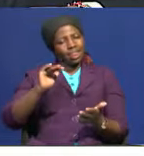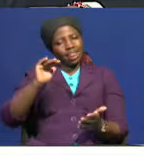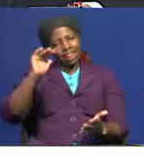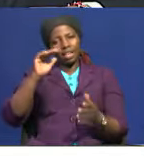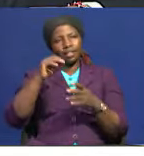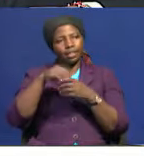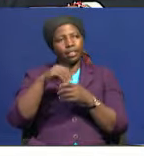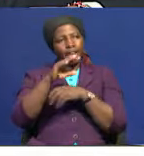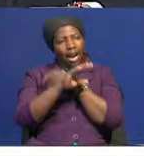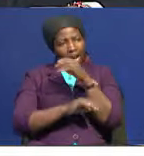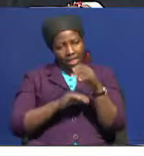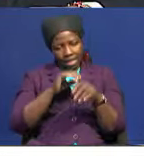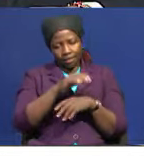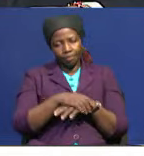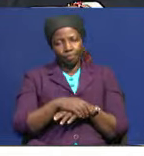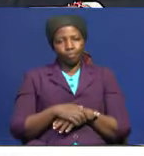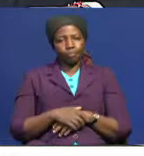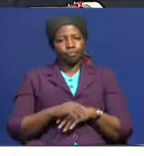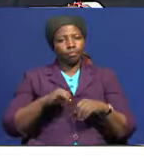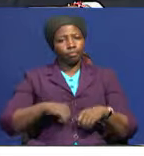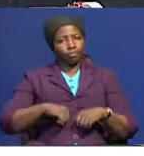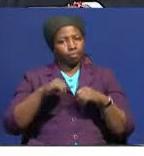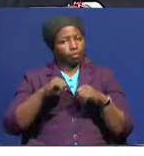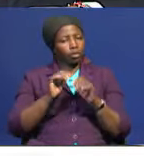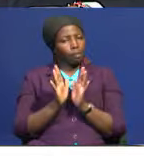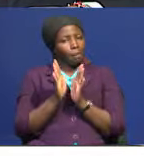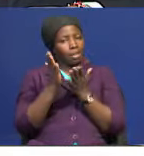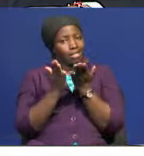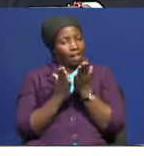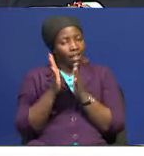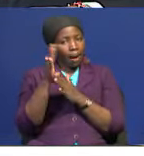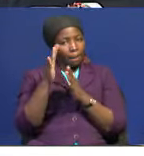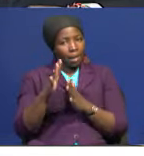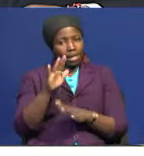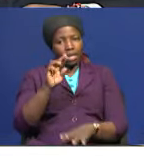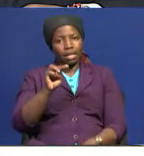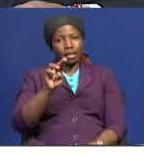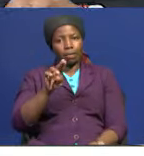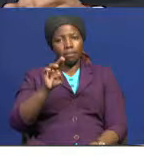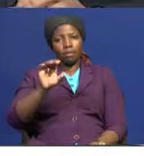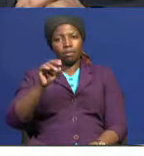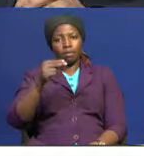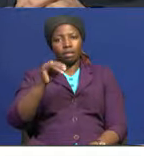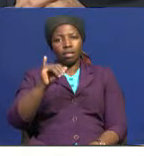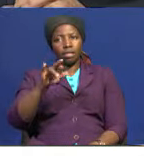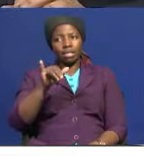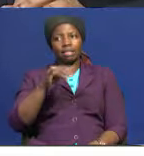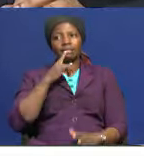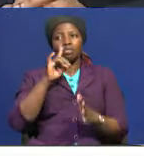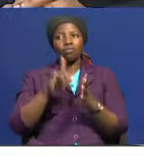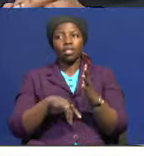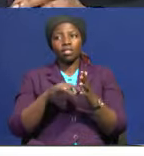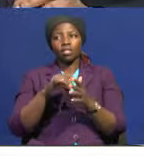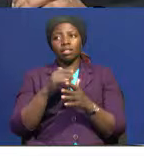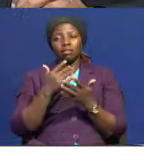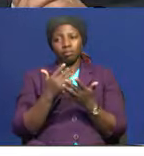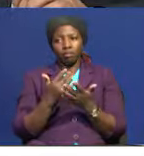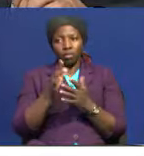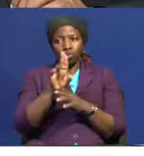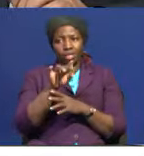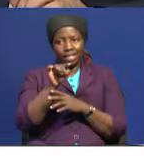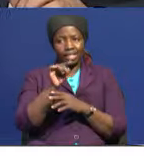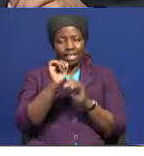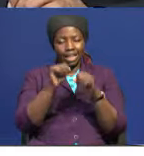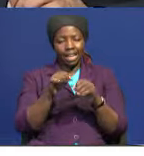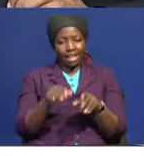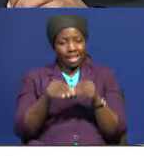tume ya utumishi wa umma Balozi Antony Muchiri alisema ushirikishwaji wa akili mnemba utatoa nafasi kwa kuwaongezea